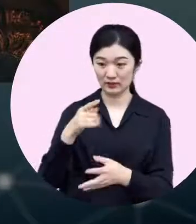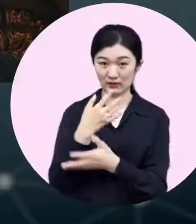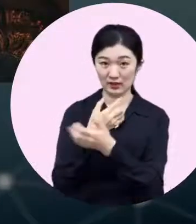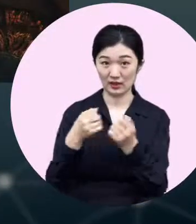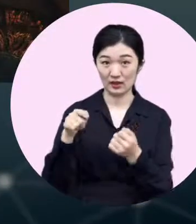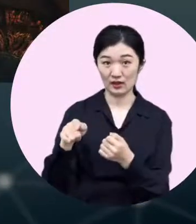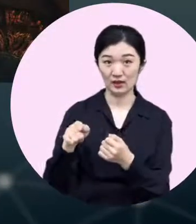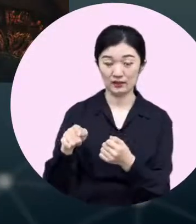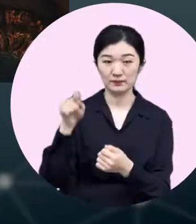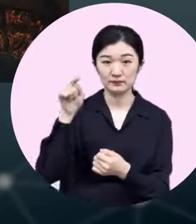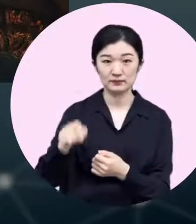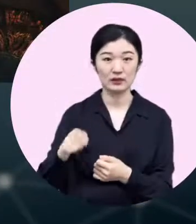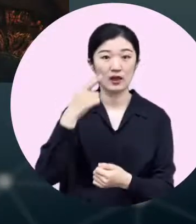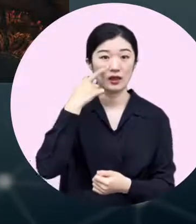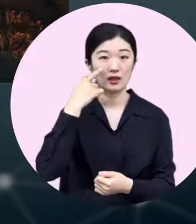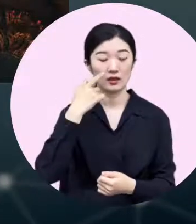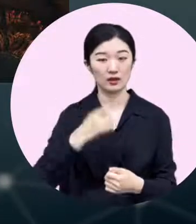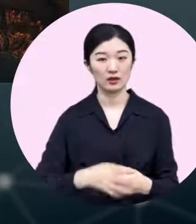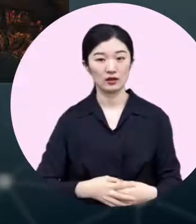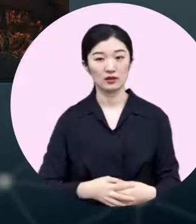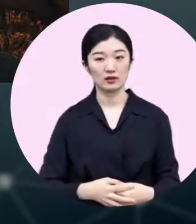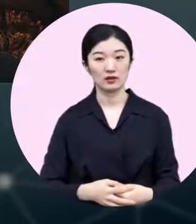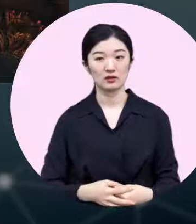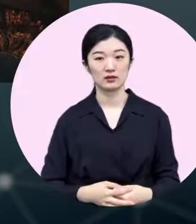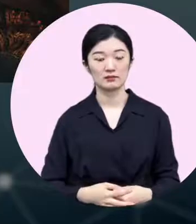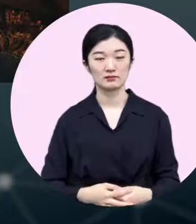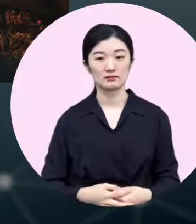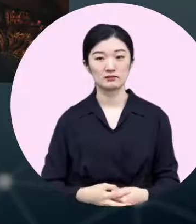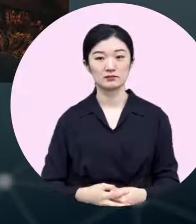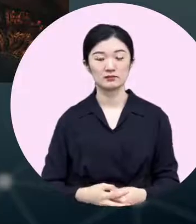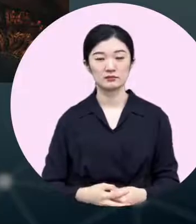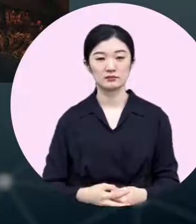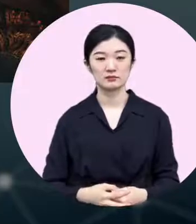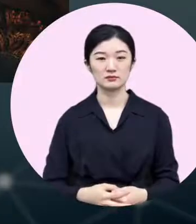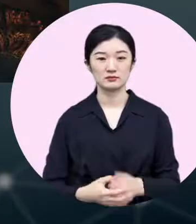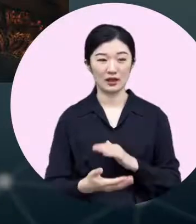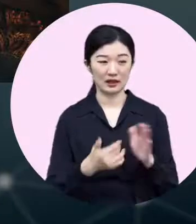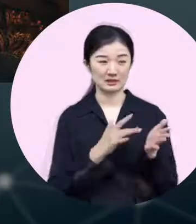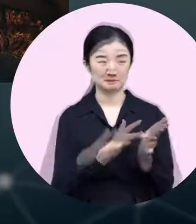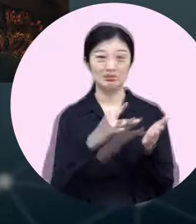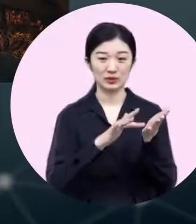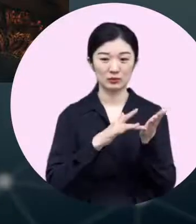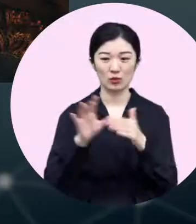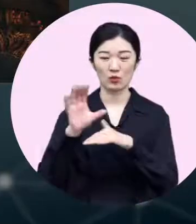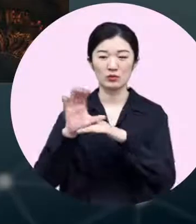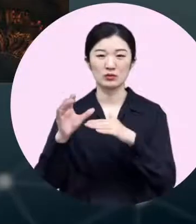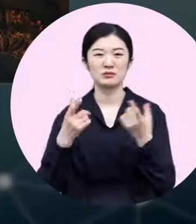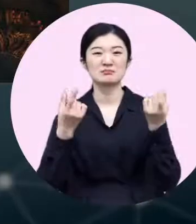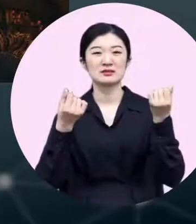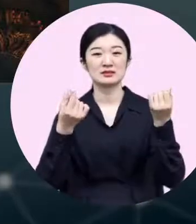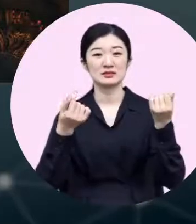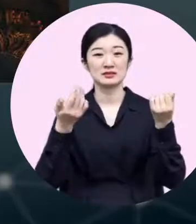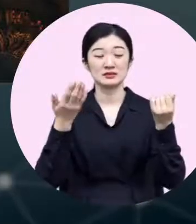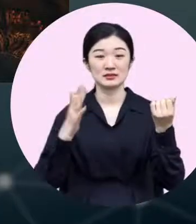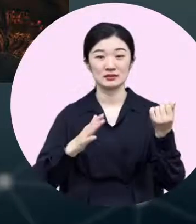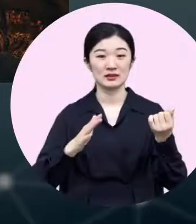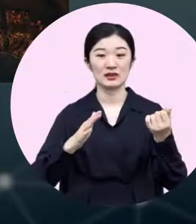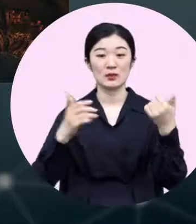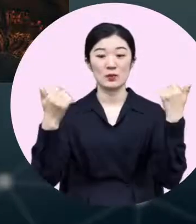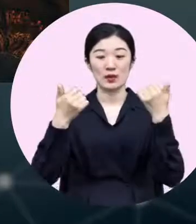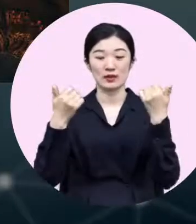눌러 볼게요. 자, 그러면 이제 스마트폰하고 거의 동일한데 여기는 이제 회의 주제, 회의 주제에